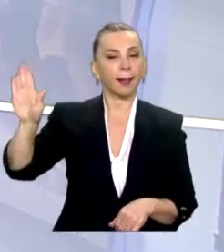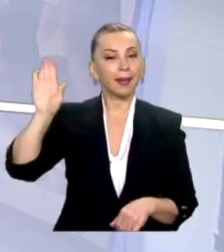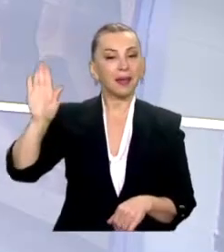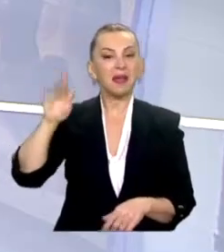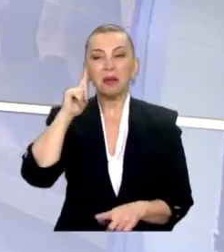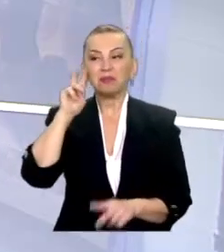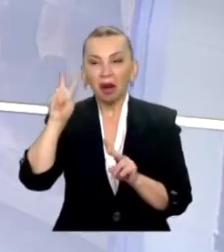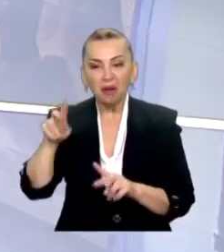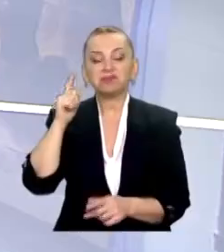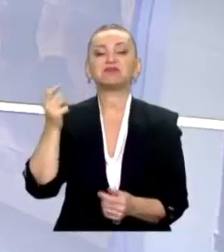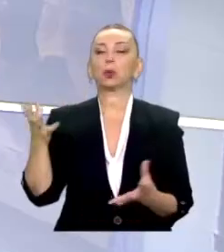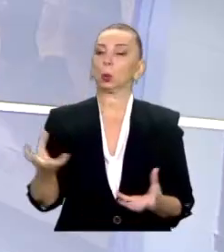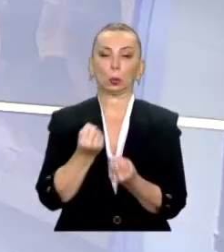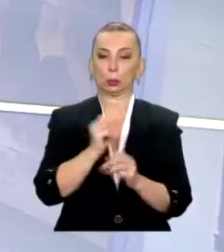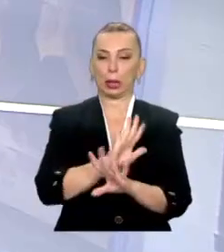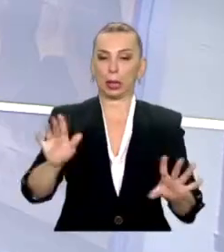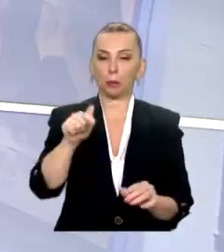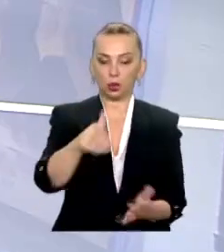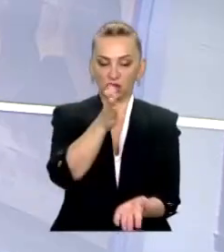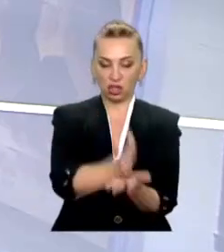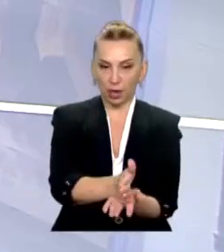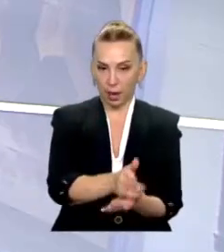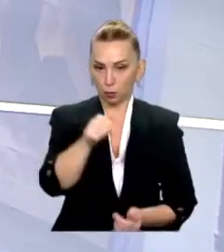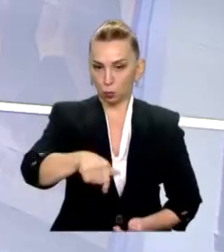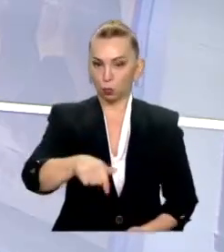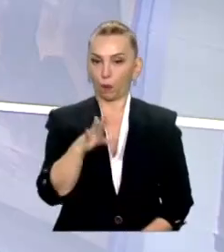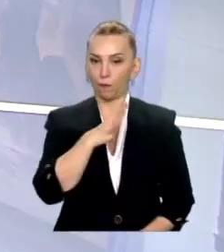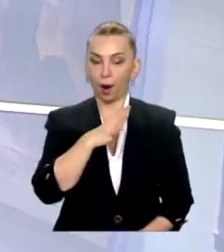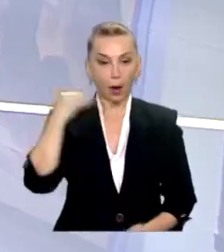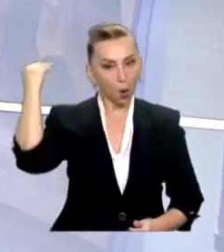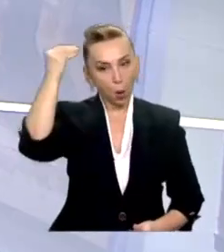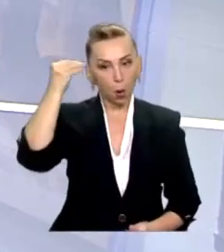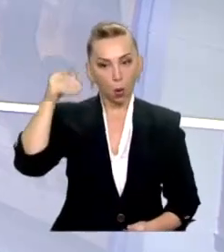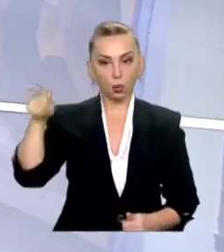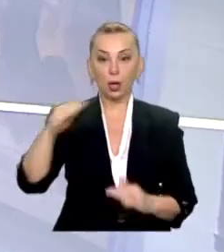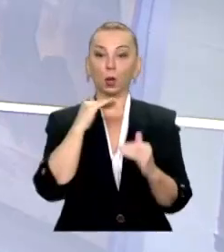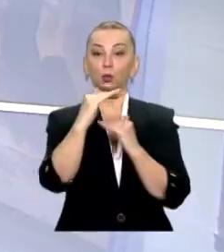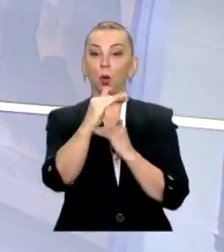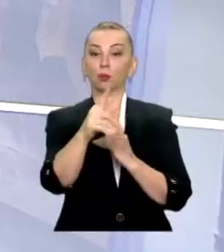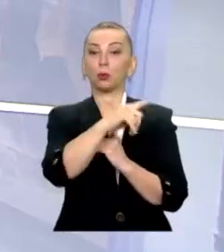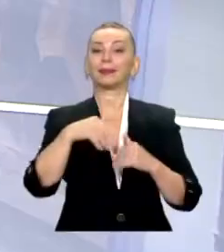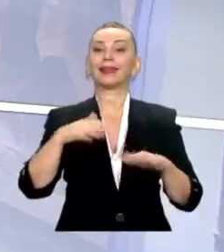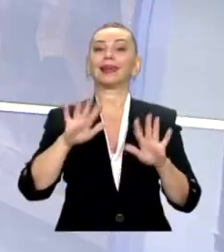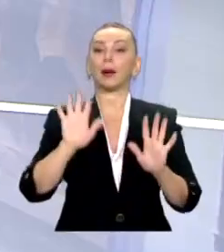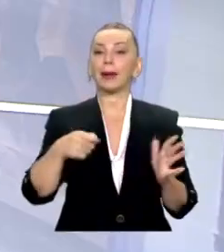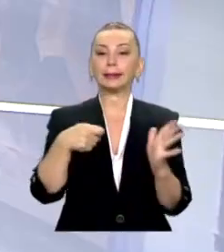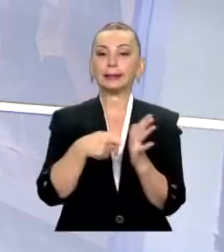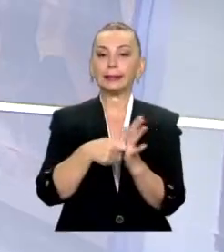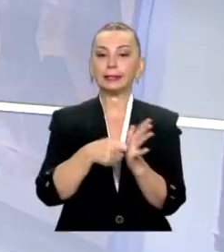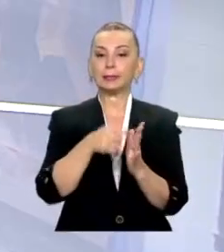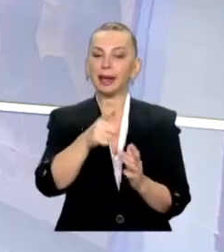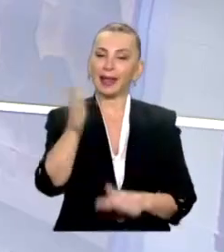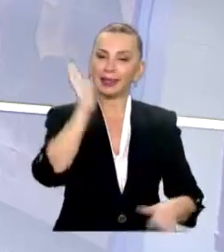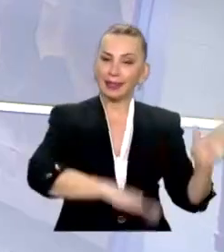sonuçta hayatını kaybetmişti. Bugün cenaze töreni vardı. İmam cemaatten değil ama ismi